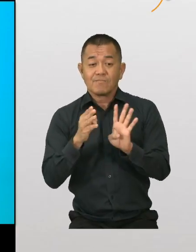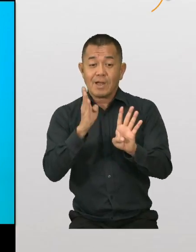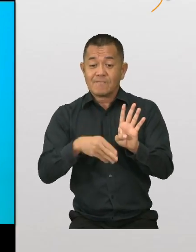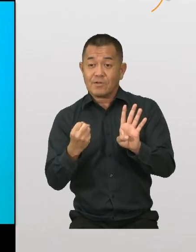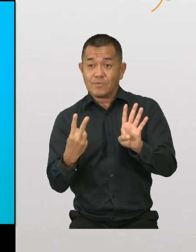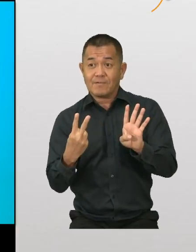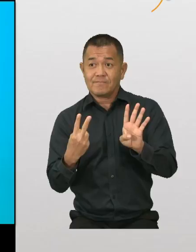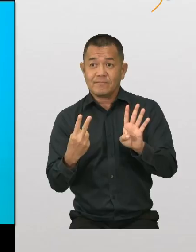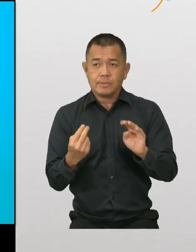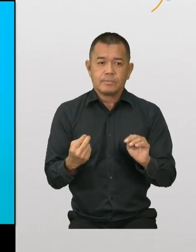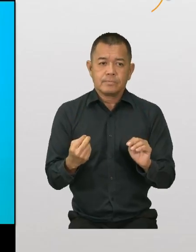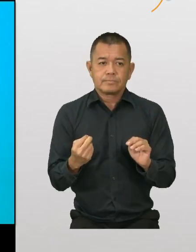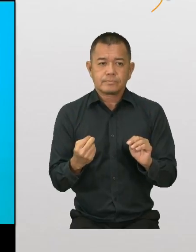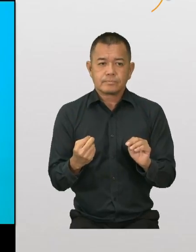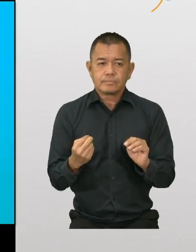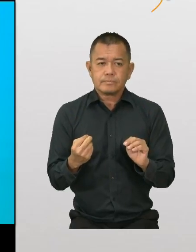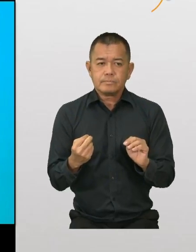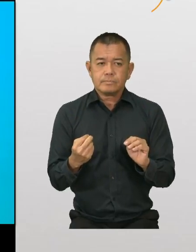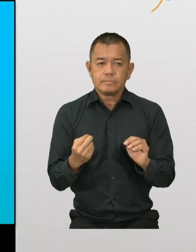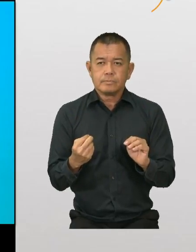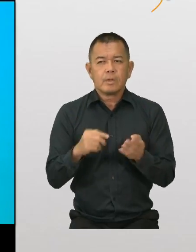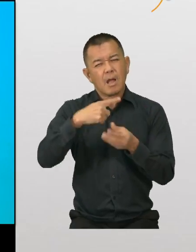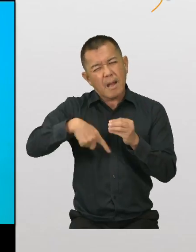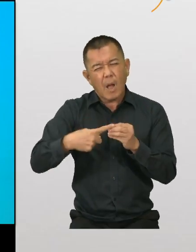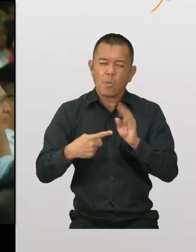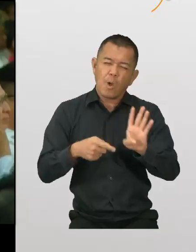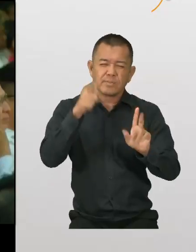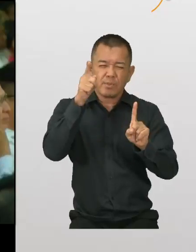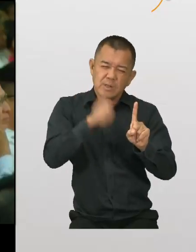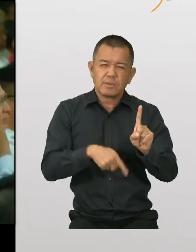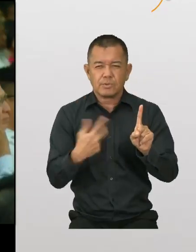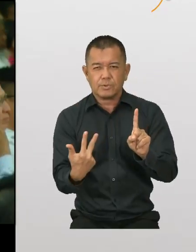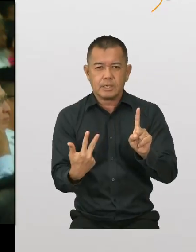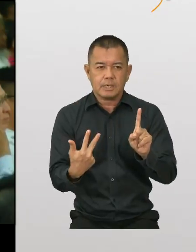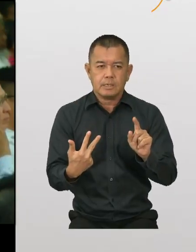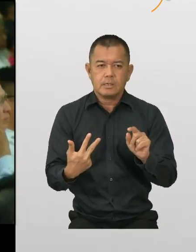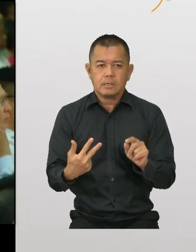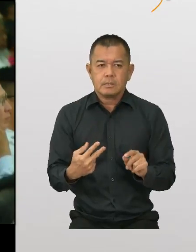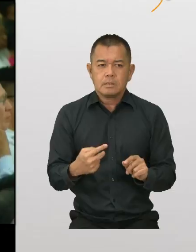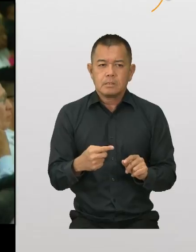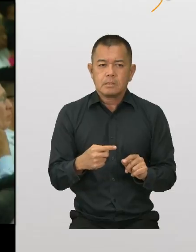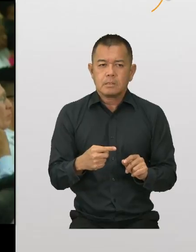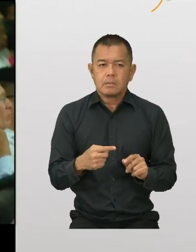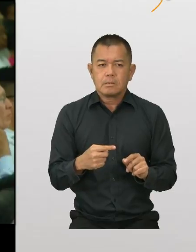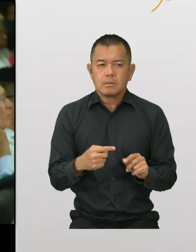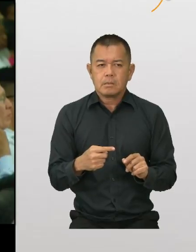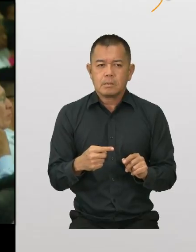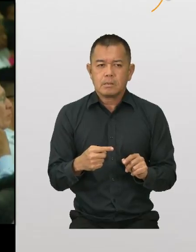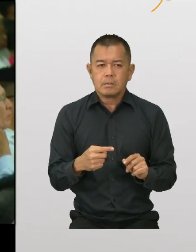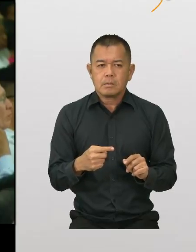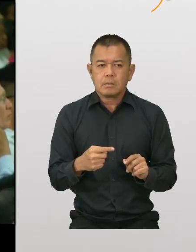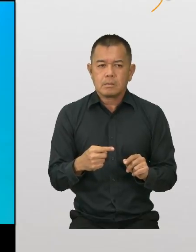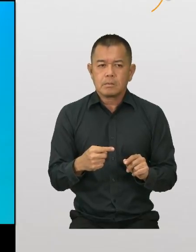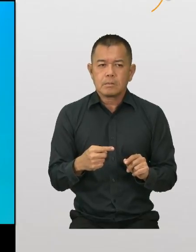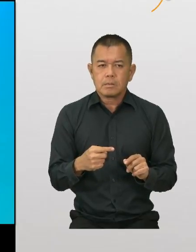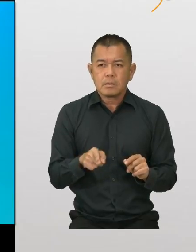up to 1/3 if you 不能 think 够说 about 是 it. 很吝啬的。 So you can't really say the government is 今天我花 stingy 了一 about 点时 this. 间向大 I 家 have 说 spent 明 some